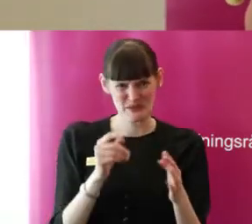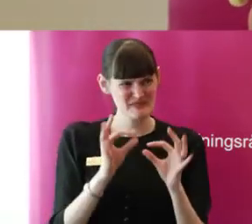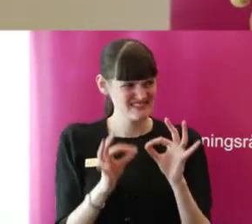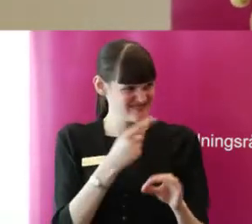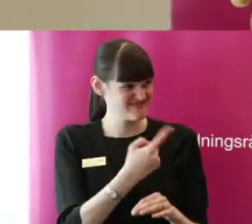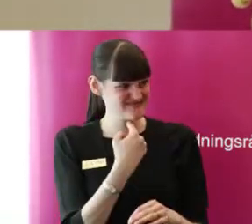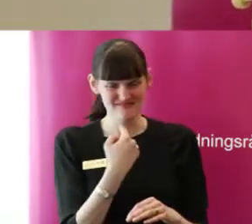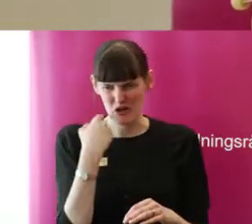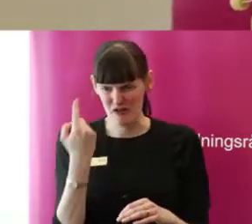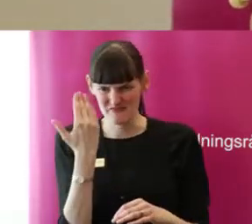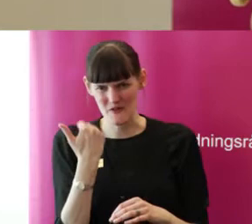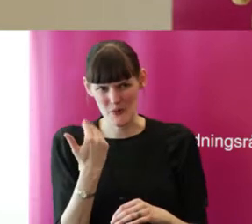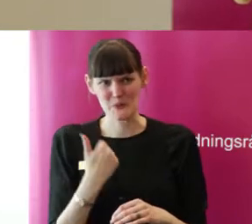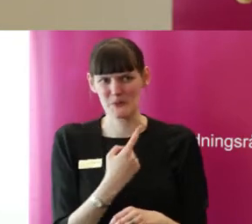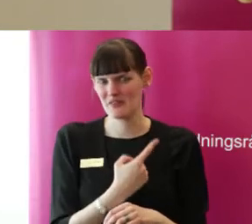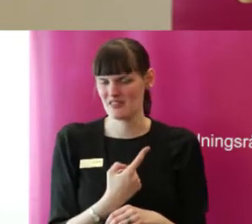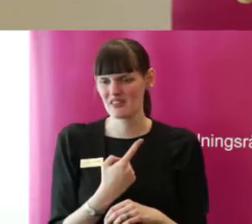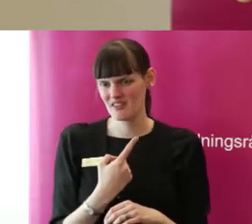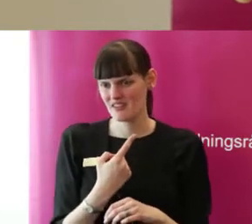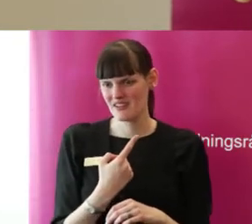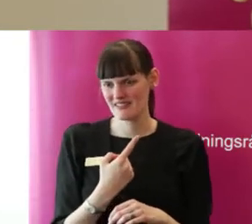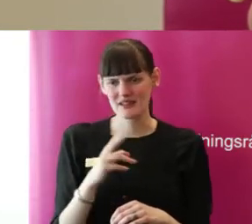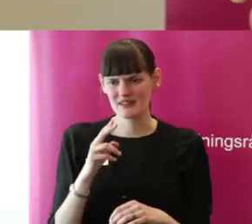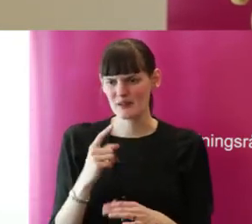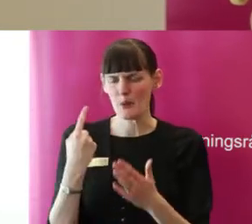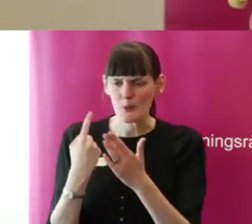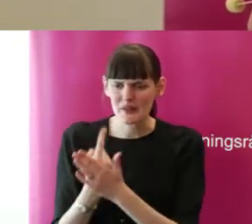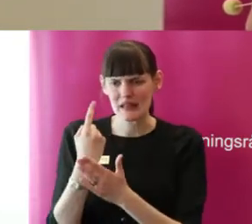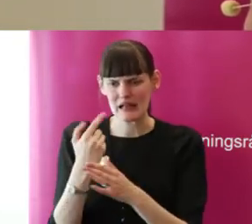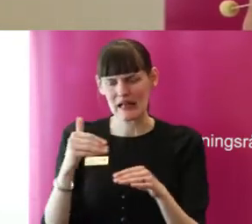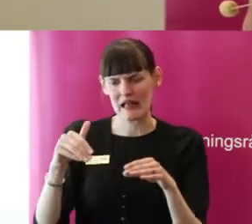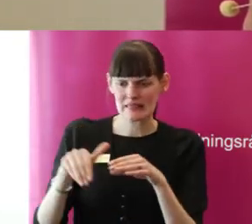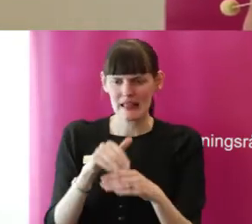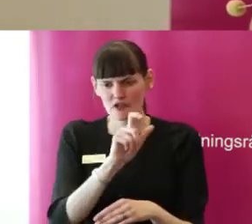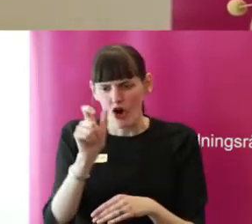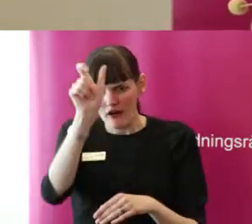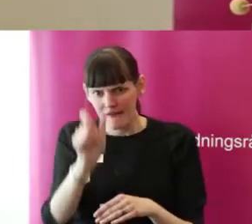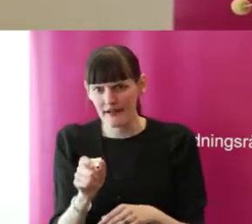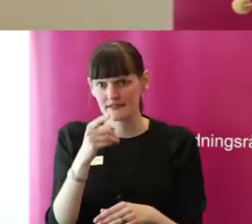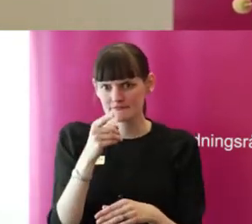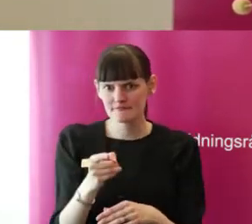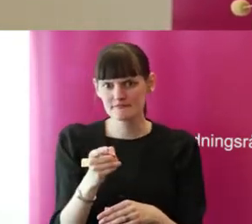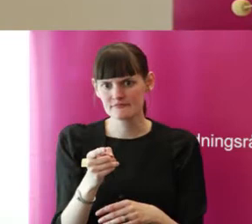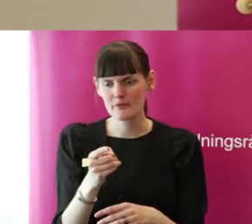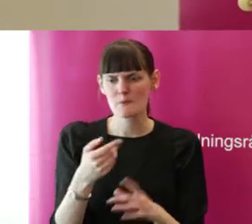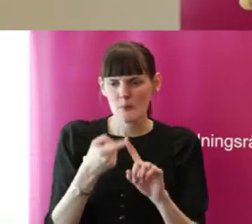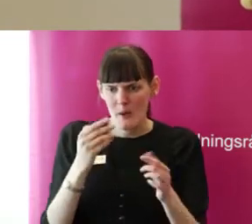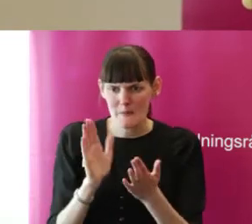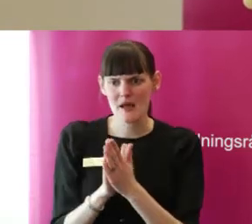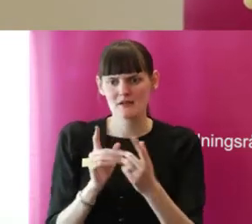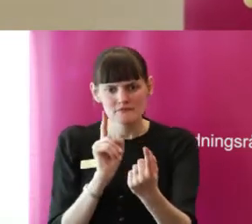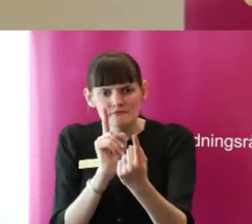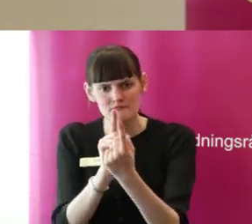hörde här alldeles nyss. Att man, det är den unika deltagaren, och man börjar där deltagaren står, och man tillsammans med